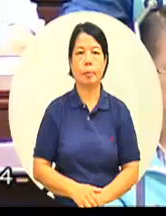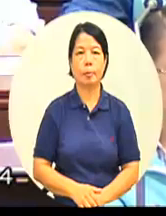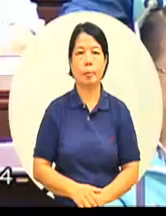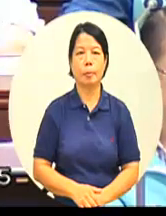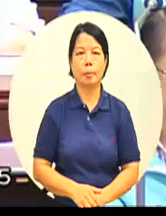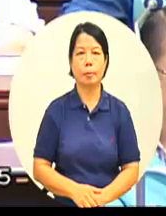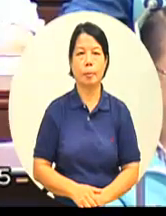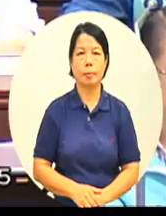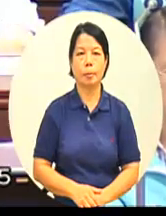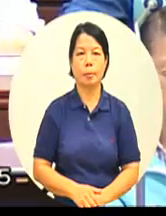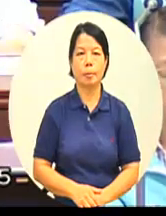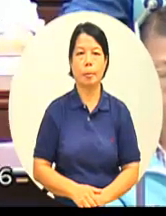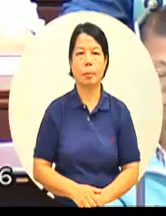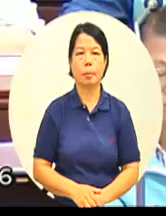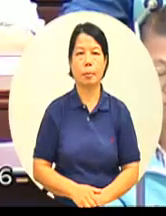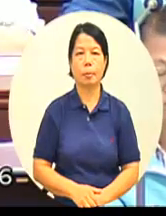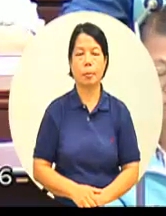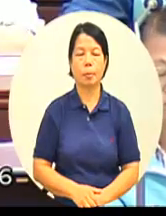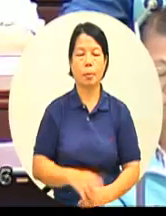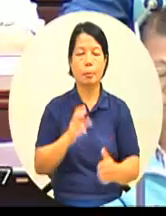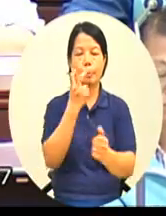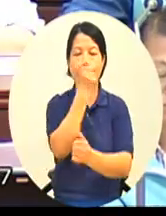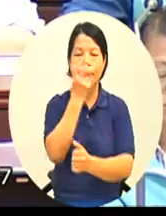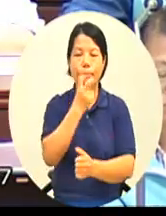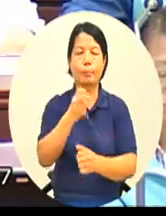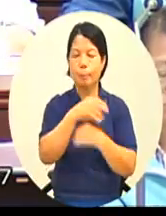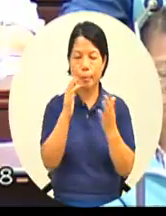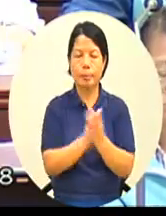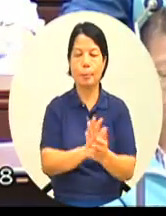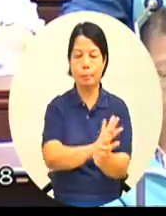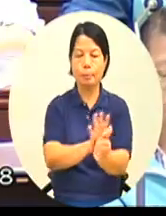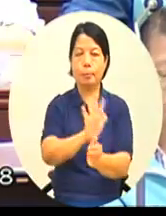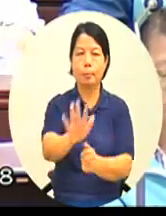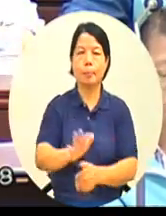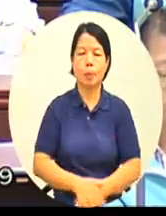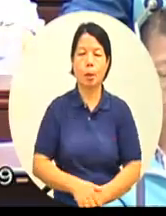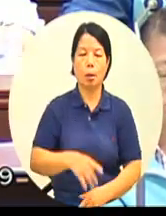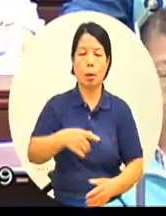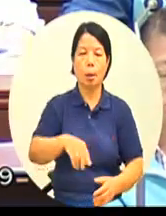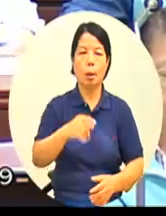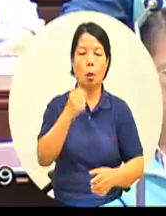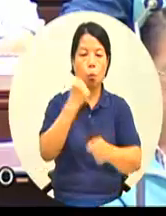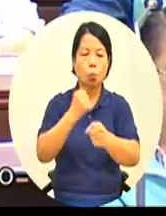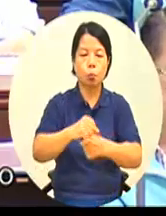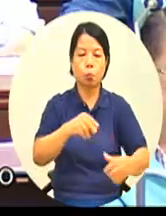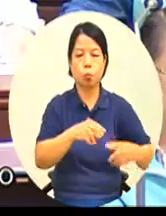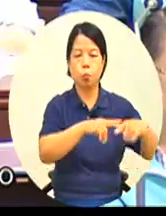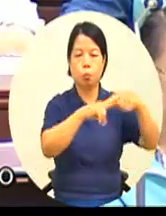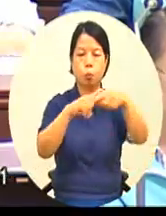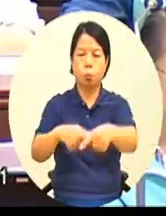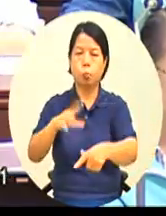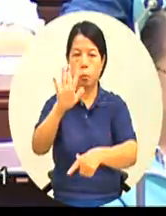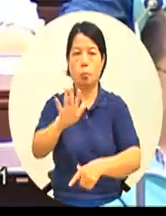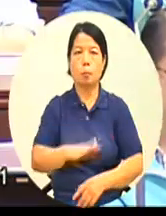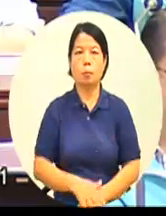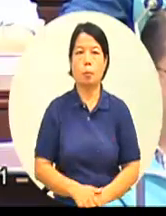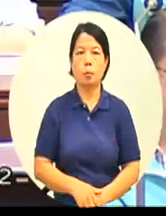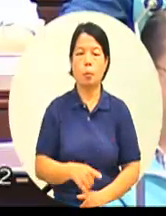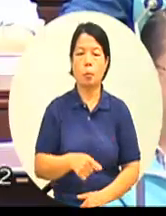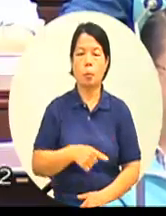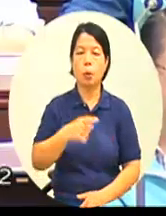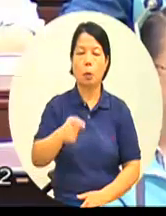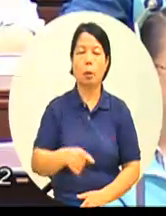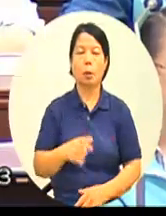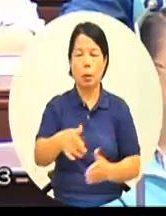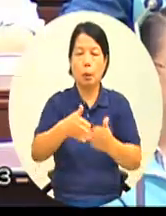健康检查的一些相关的服务，甚至还有就业媒合的一个部分，然后甚至说他要去 interview 的